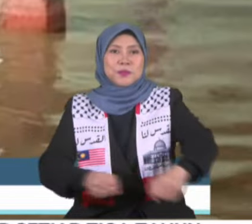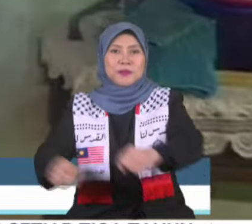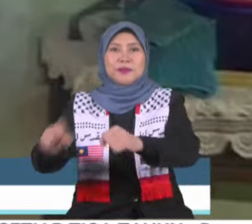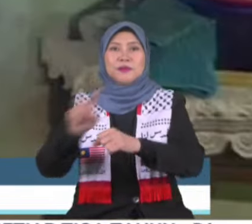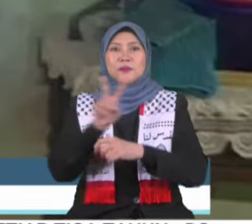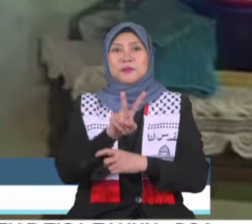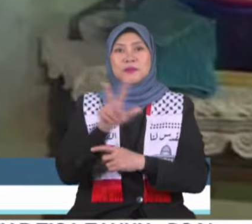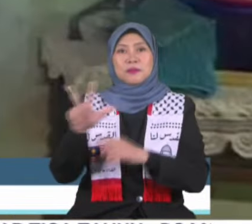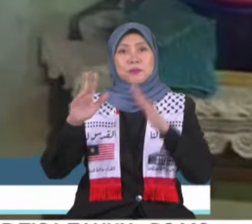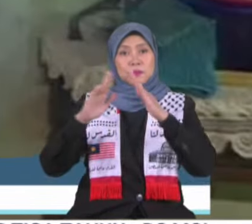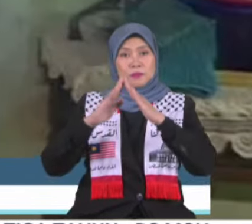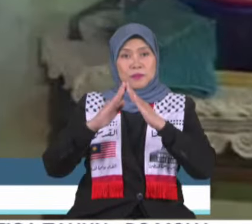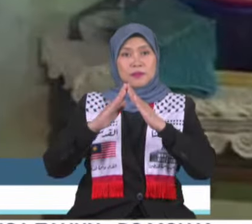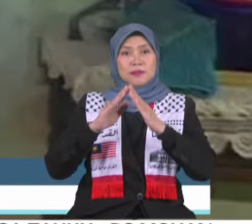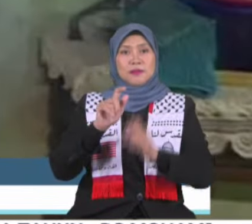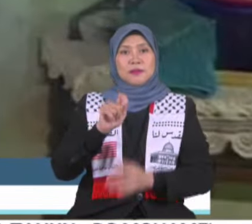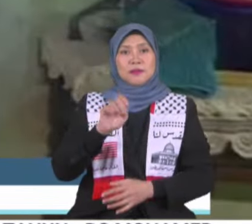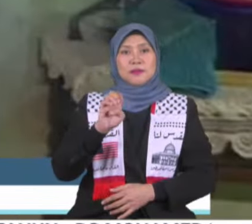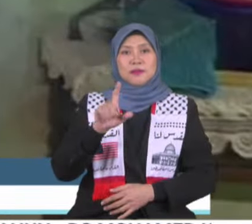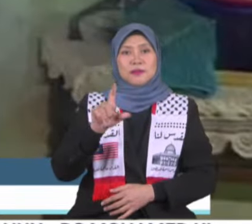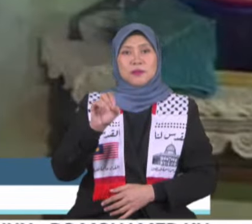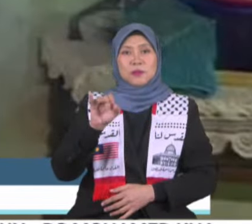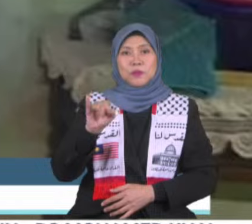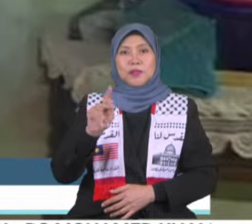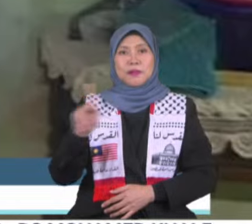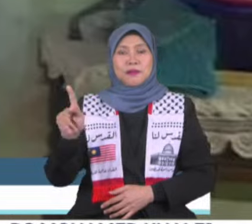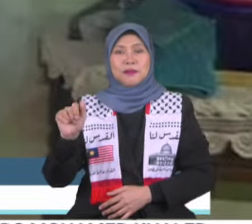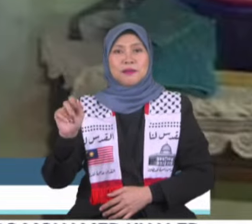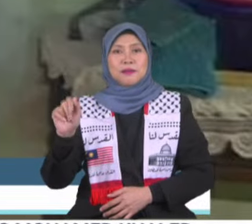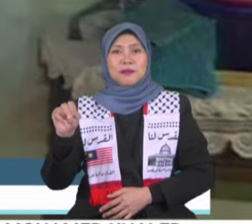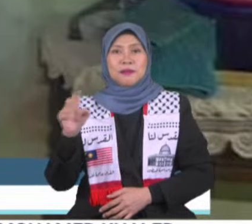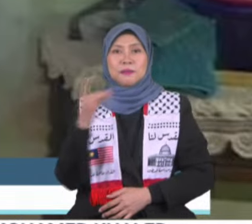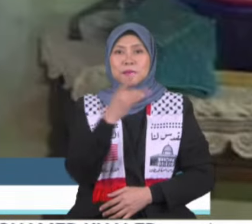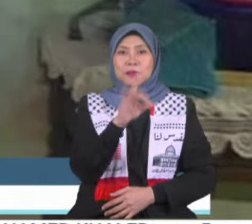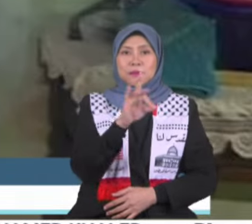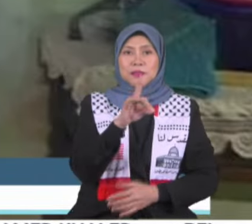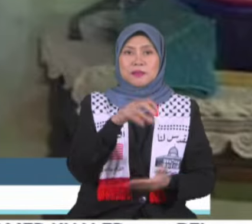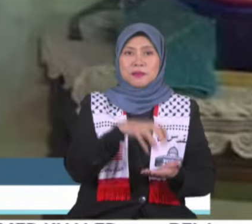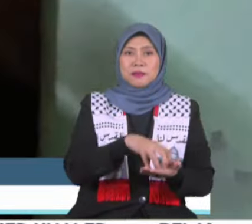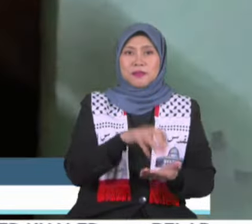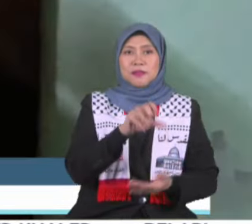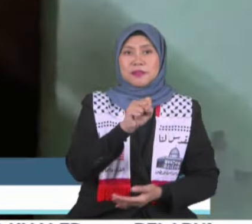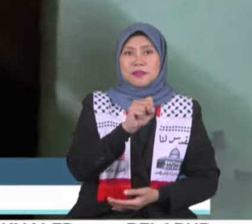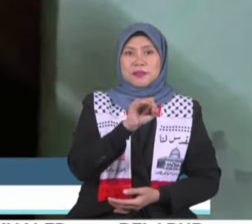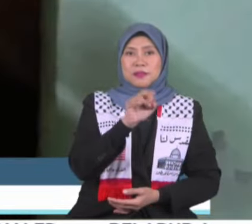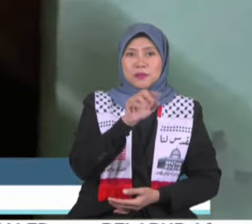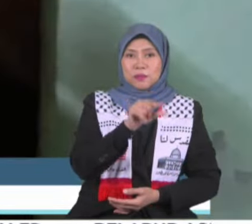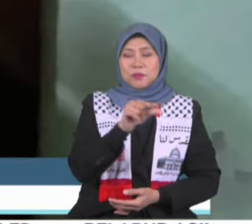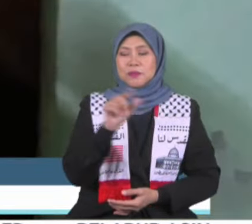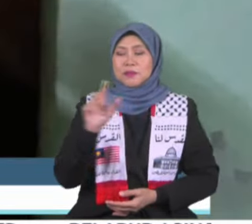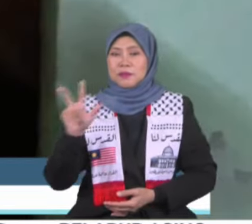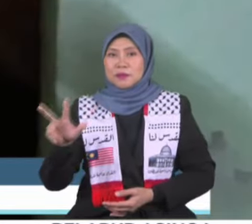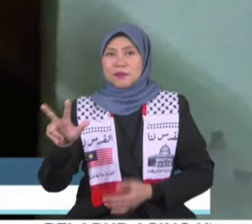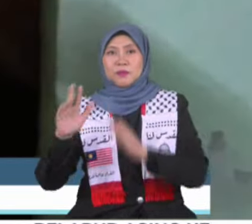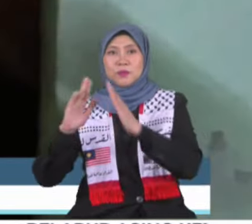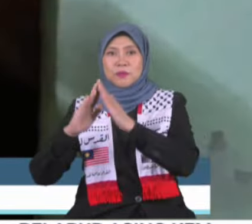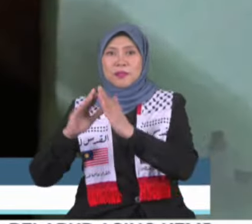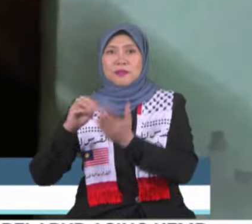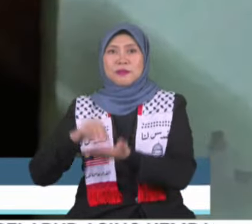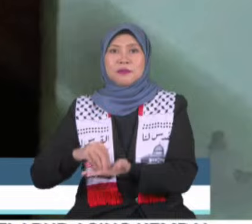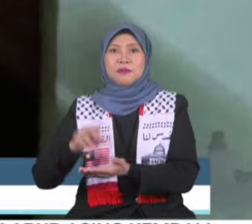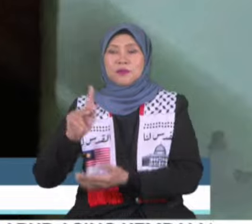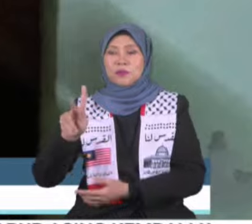terlibat 23 rumah di Mukim Teloi Kanan, 18 rumah di Mukim Siung dan 3 rumah di Mukim